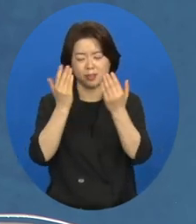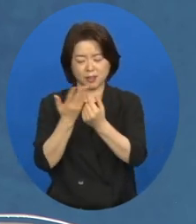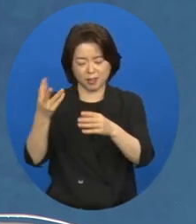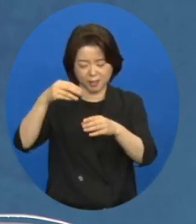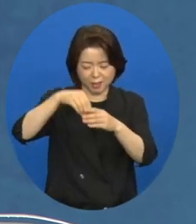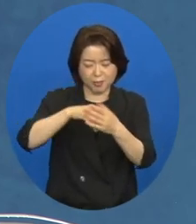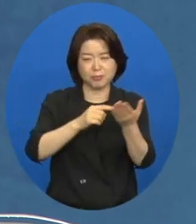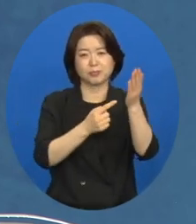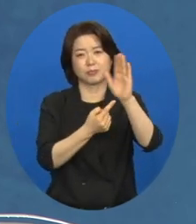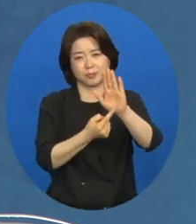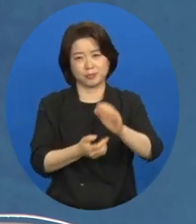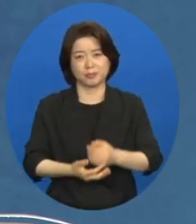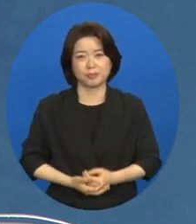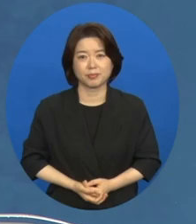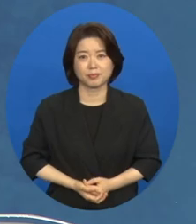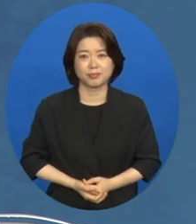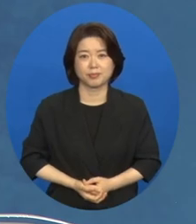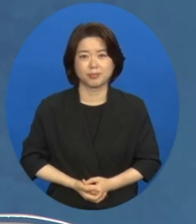것이잖아요.